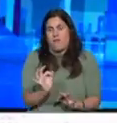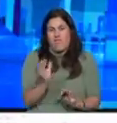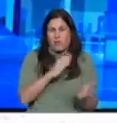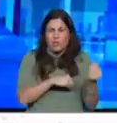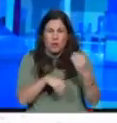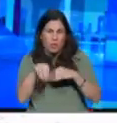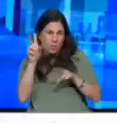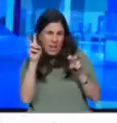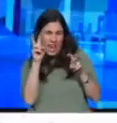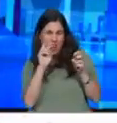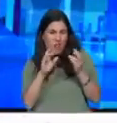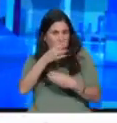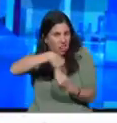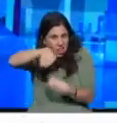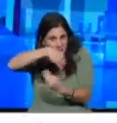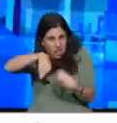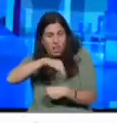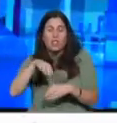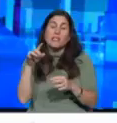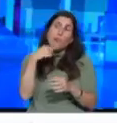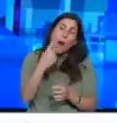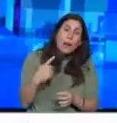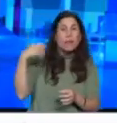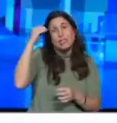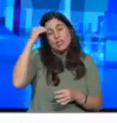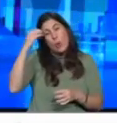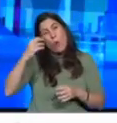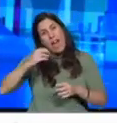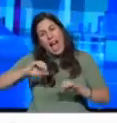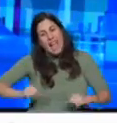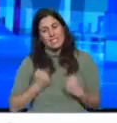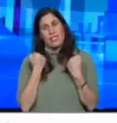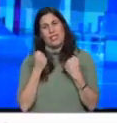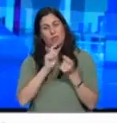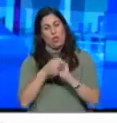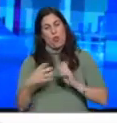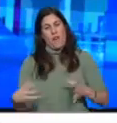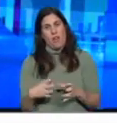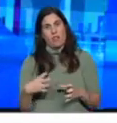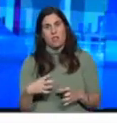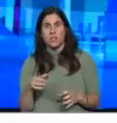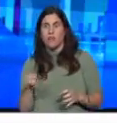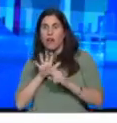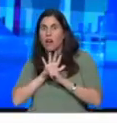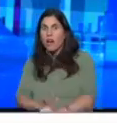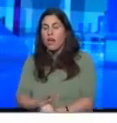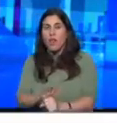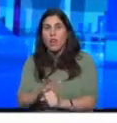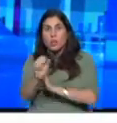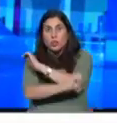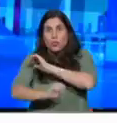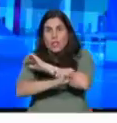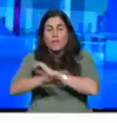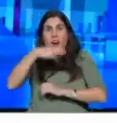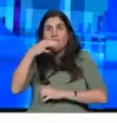מילים וטוענים שמדובר בשיעור על אקטיביזם ושינוי חברתי, ובפועל כופים הסטודנטים הרצאה